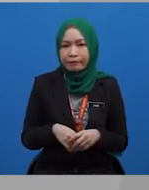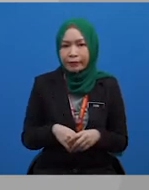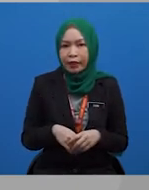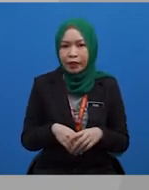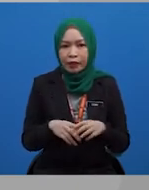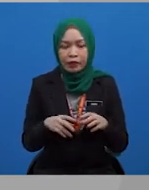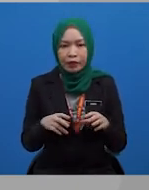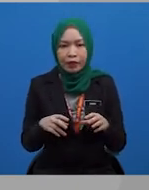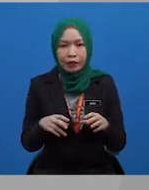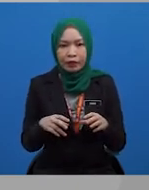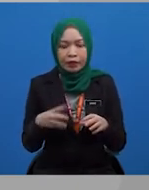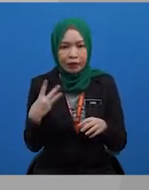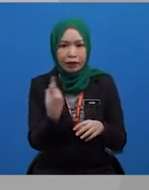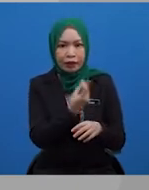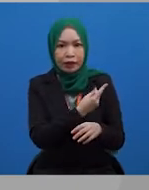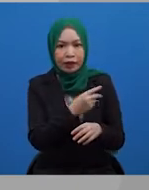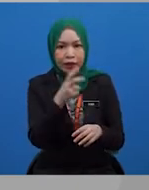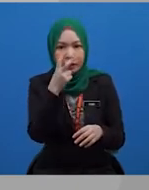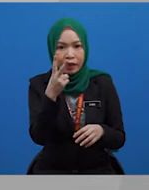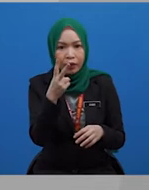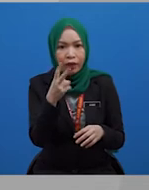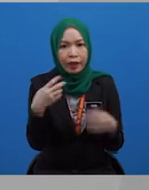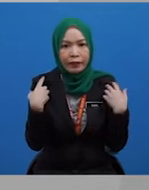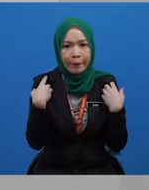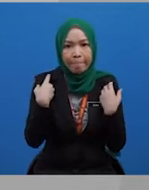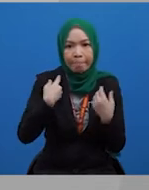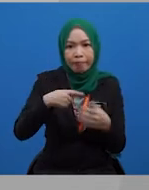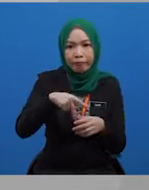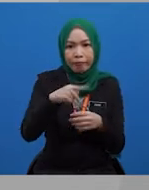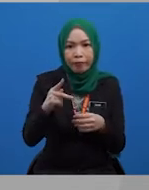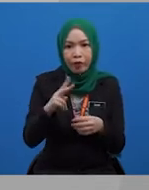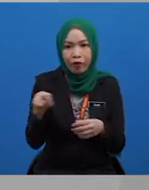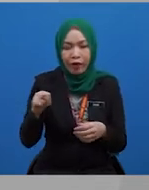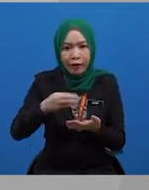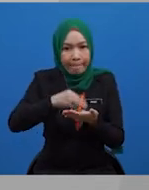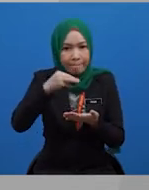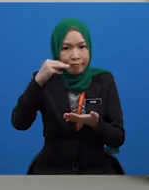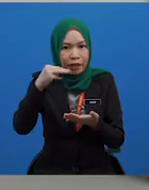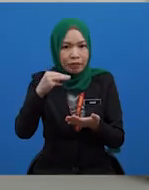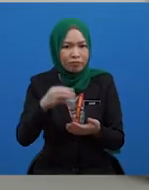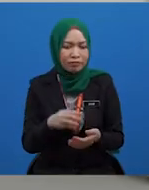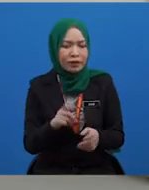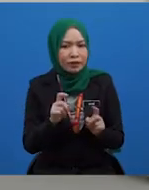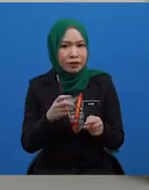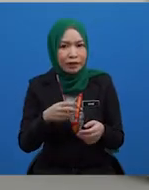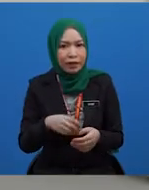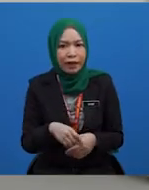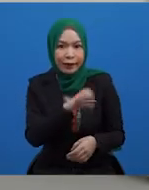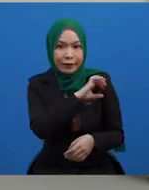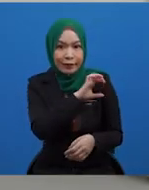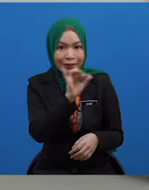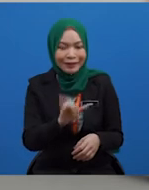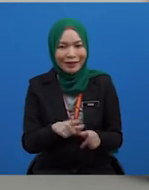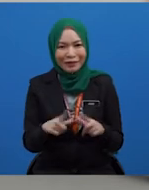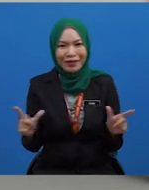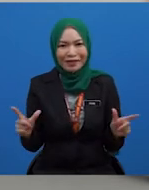ni, rata-rata semua kita boleh membayangkan dari segi warnanya, dari segi bungkusannya, dari segi perisanya dan juga